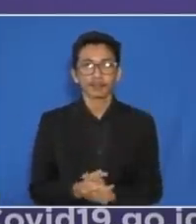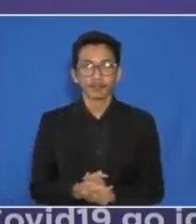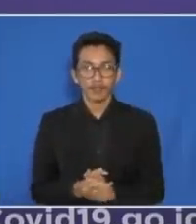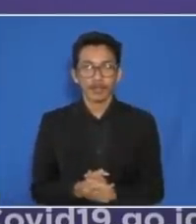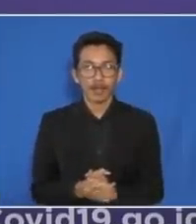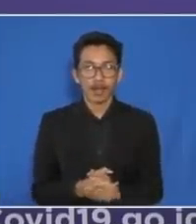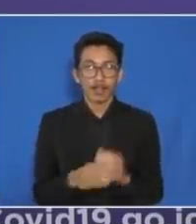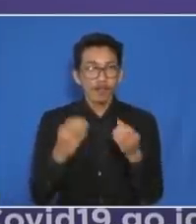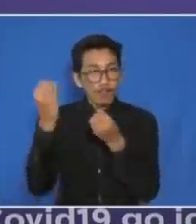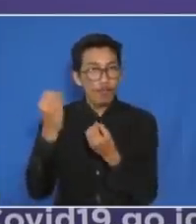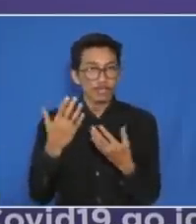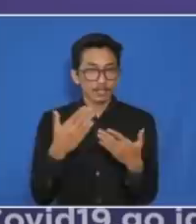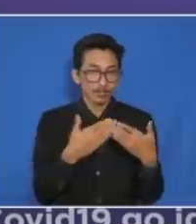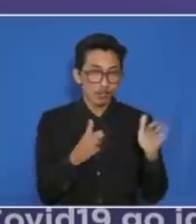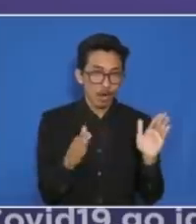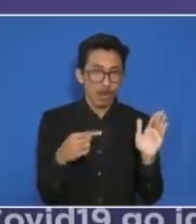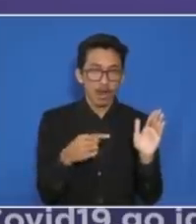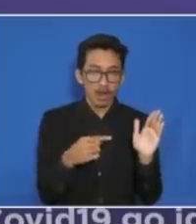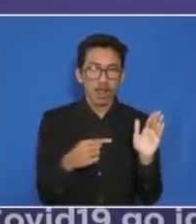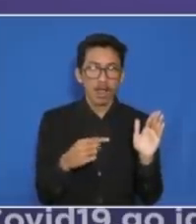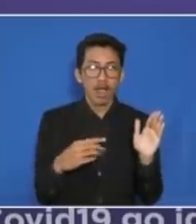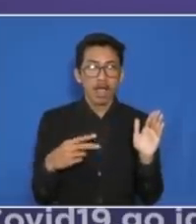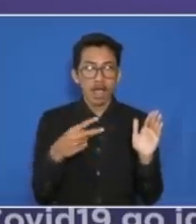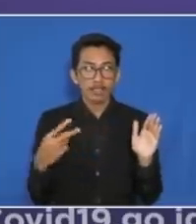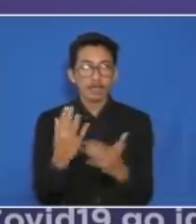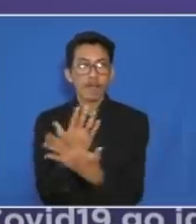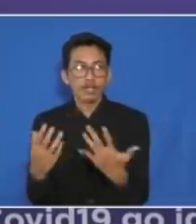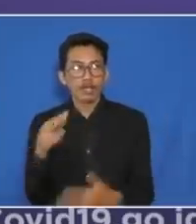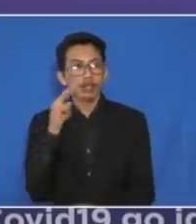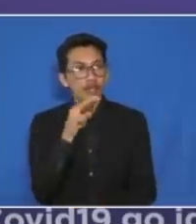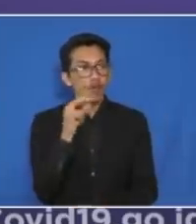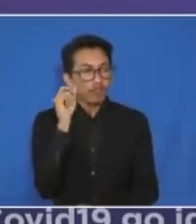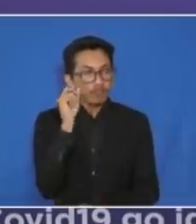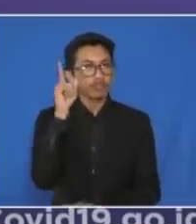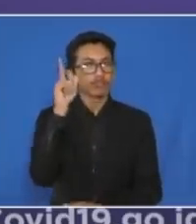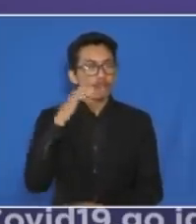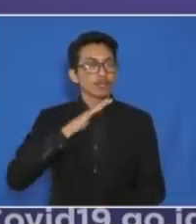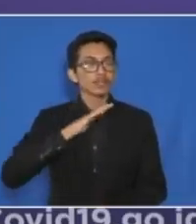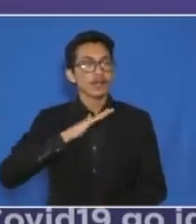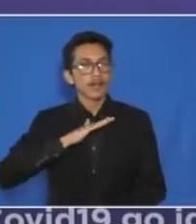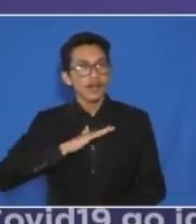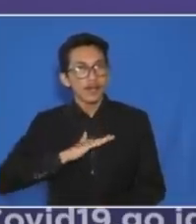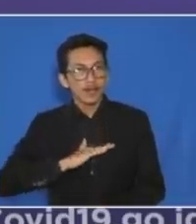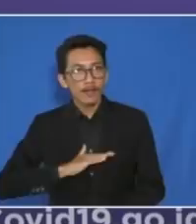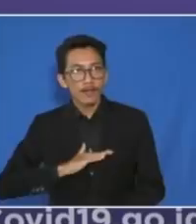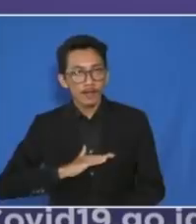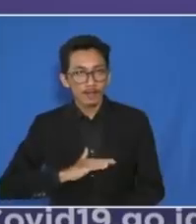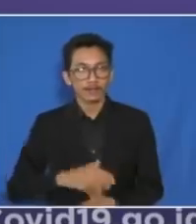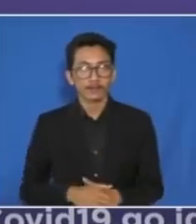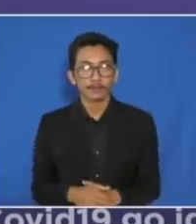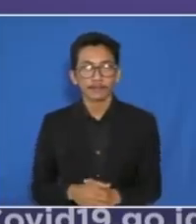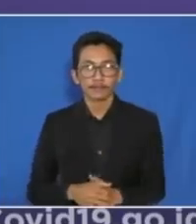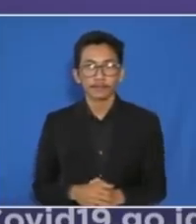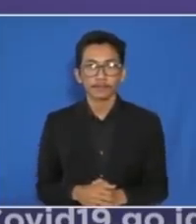dapat menjadi lebih waspada dan bisa bersama-sama dengan Tetap tenang dalam menghadapi pandemi